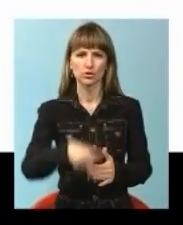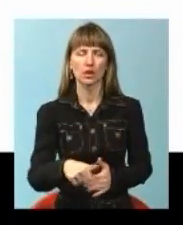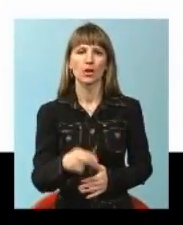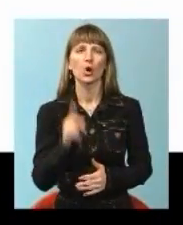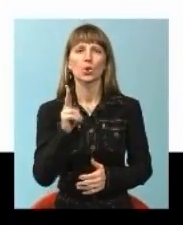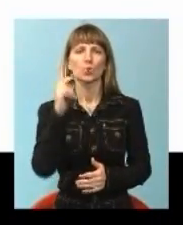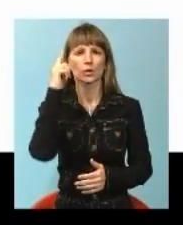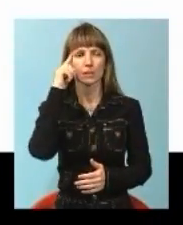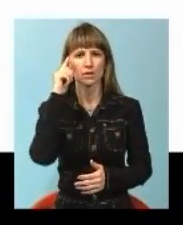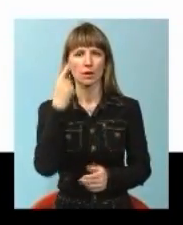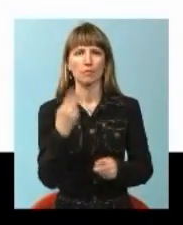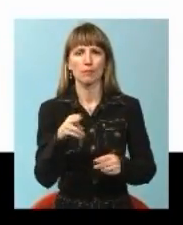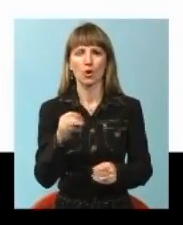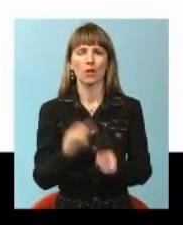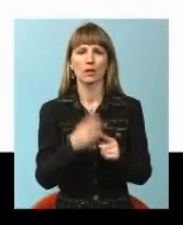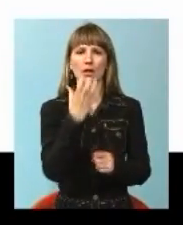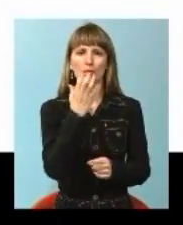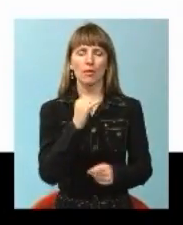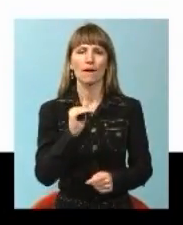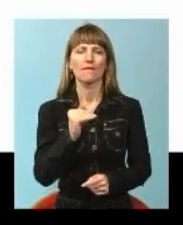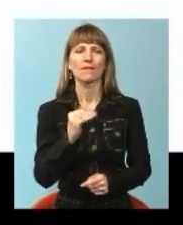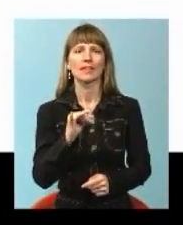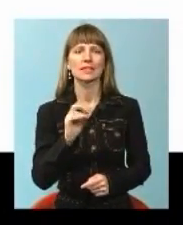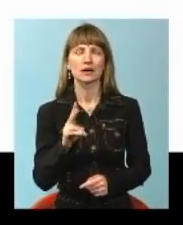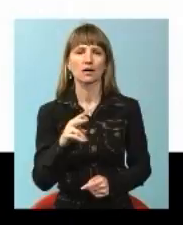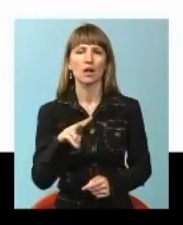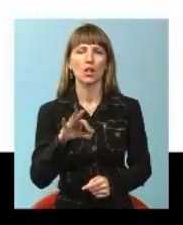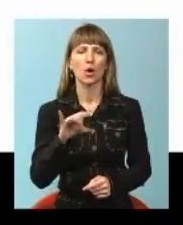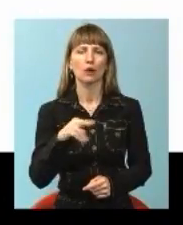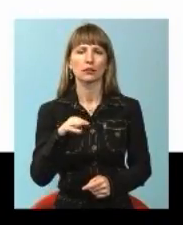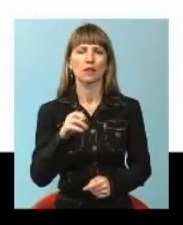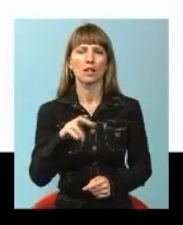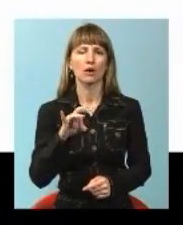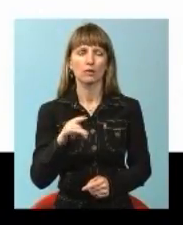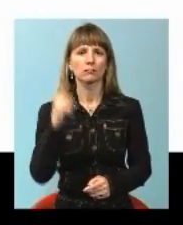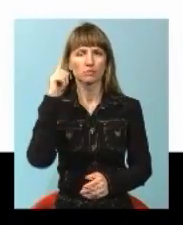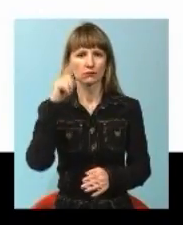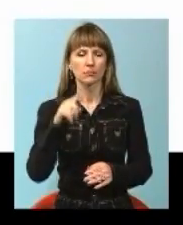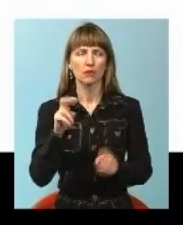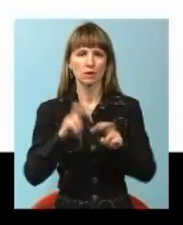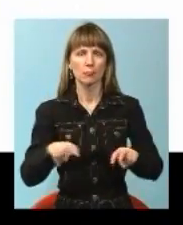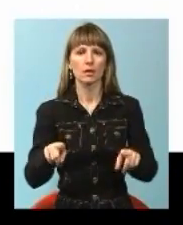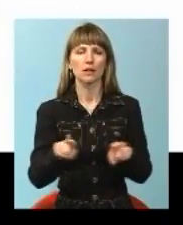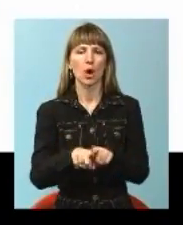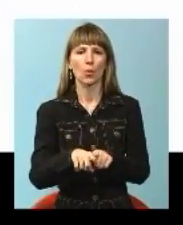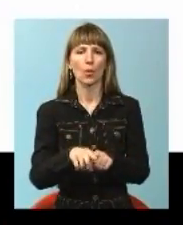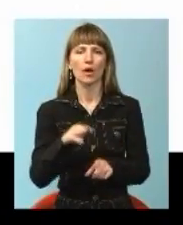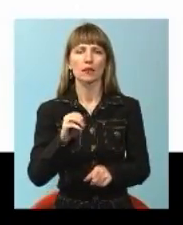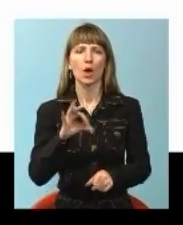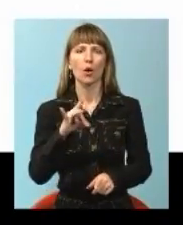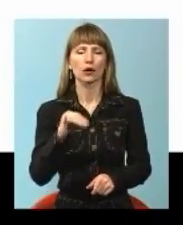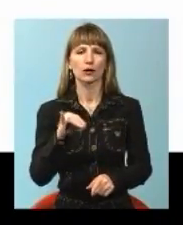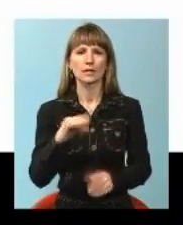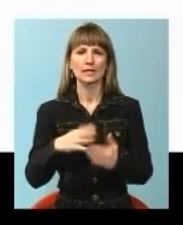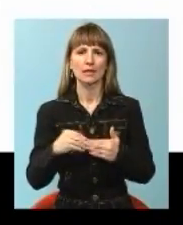вони думали про це тепло. Але фізик Лорд Кельвін, що відомий винаходом температурної шкали, розробив таку теорію. Земля почала